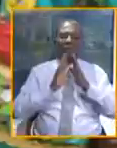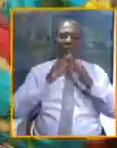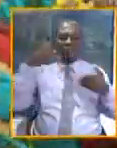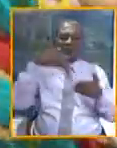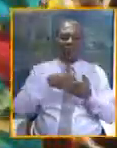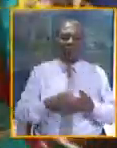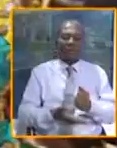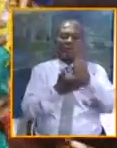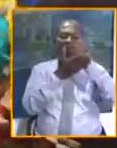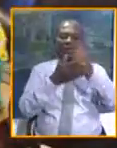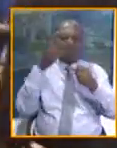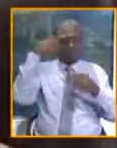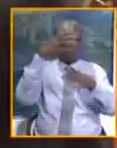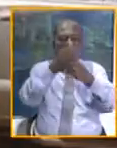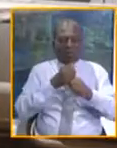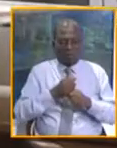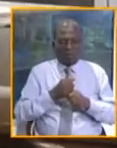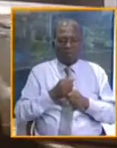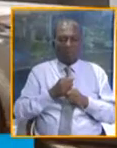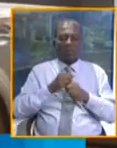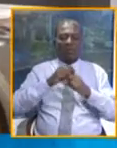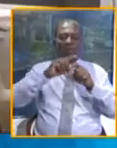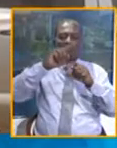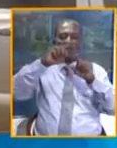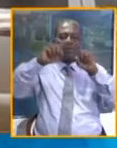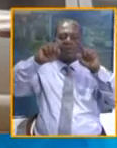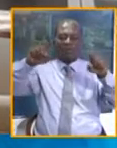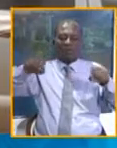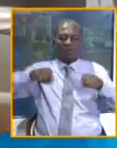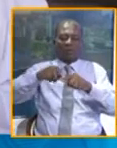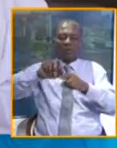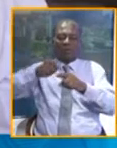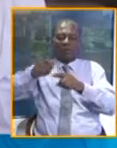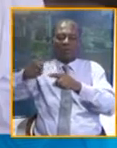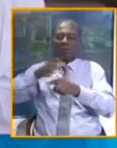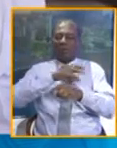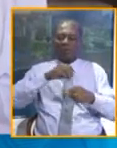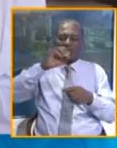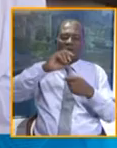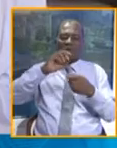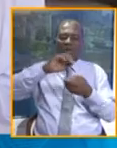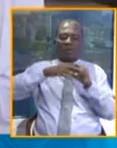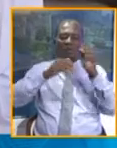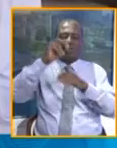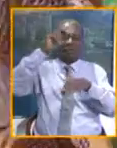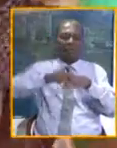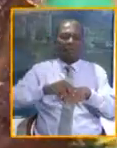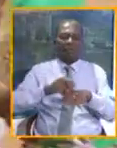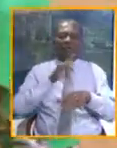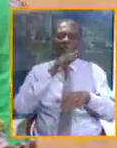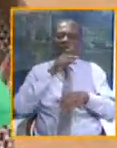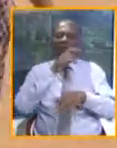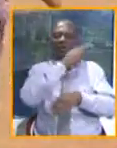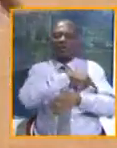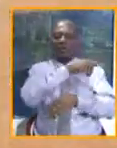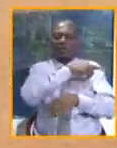autres, de l'aide pour l'obtention des compteurs d'électricité, la construction d'une maternité et le reprofilage de la route menant